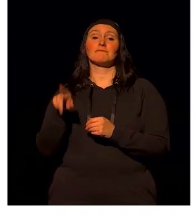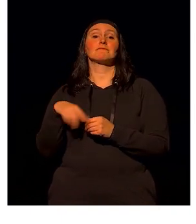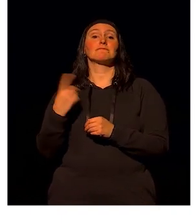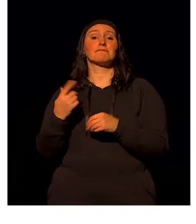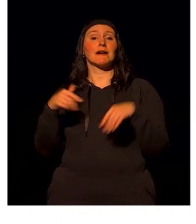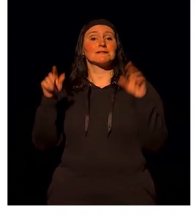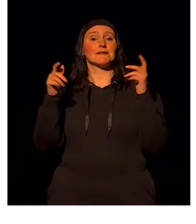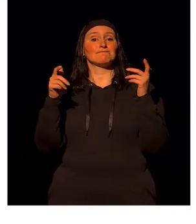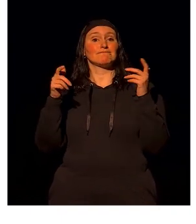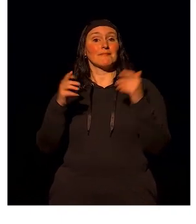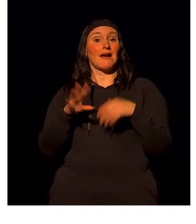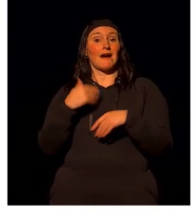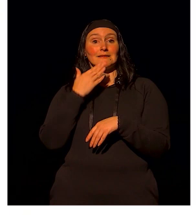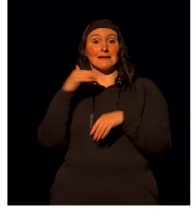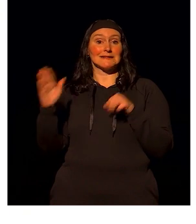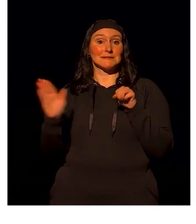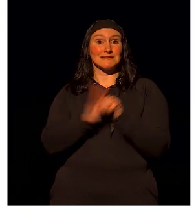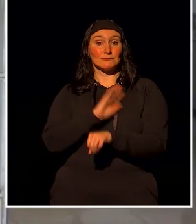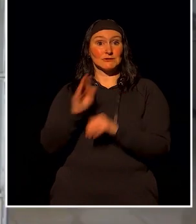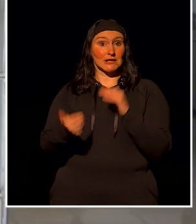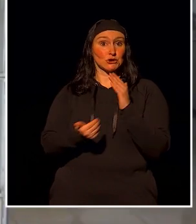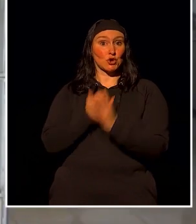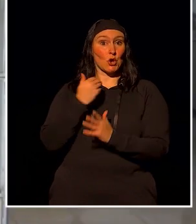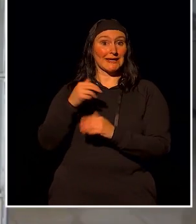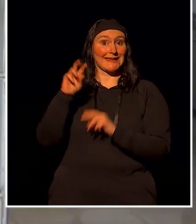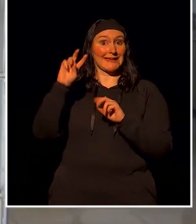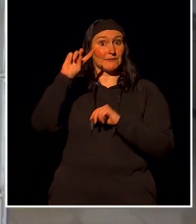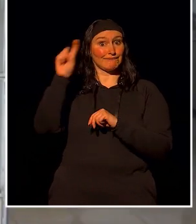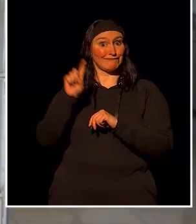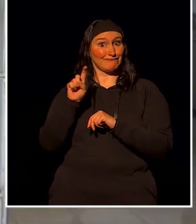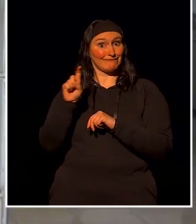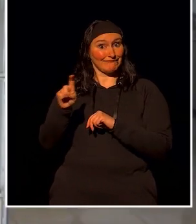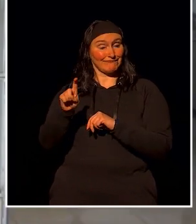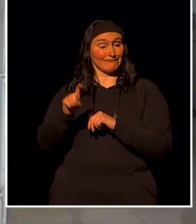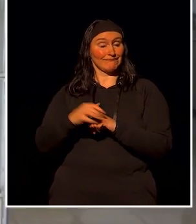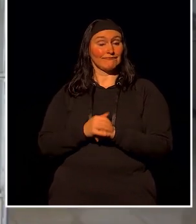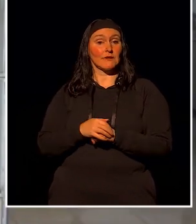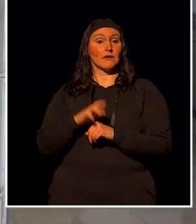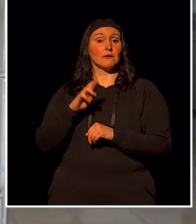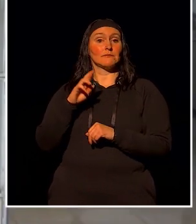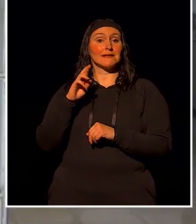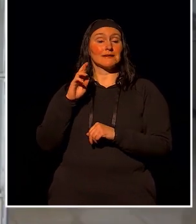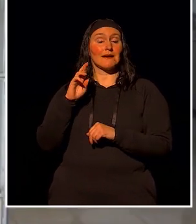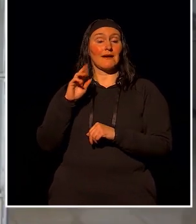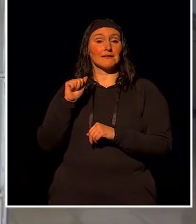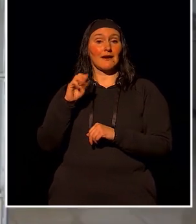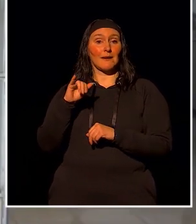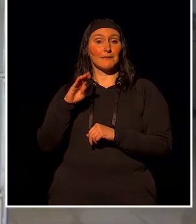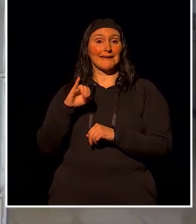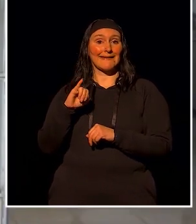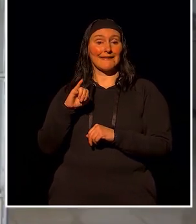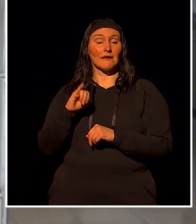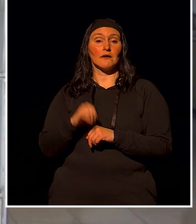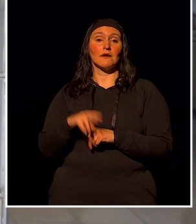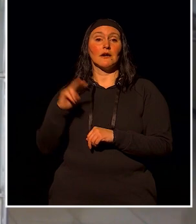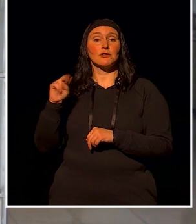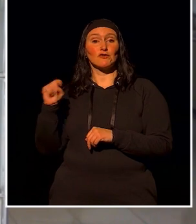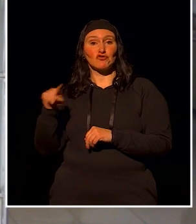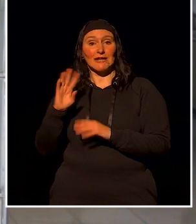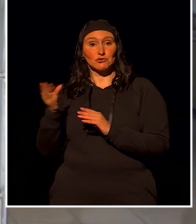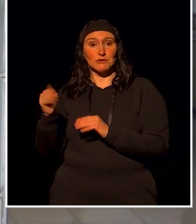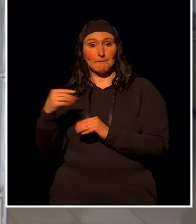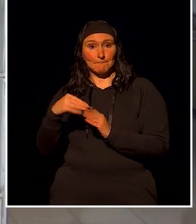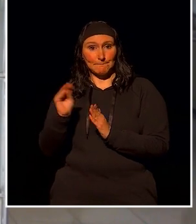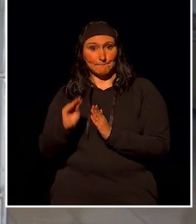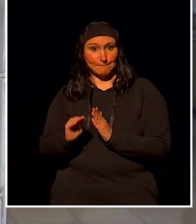Antisemitismus, Fragezeichen, mit Doron Rabinovici, 2004 und 2019, nochmal